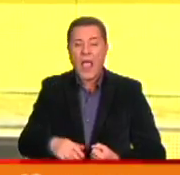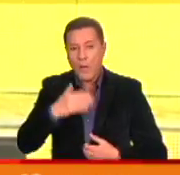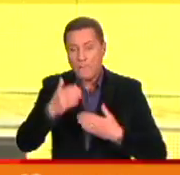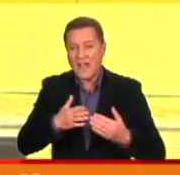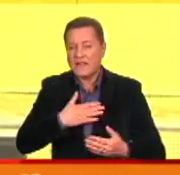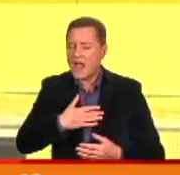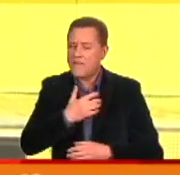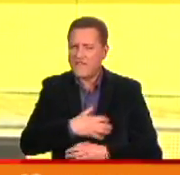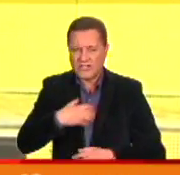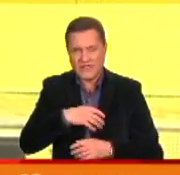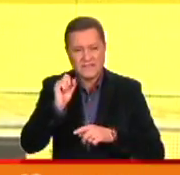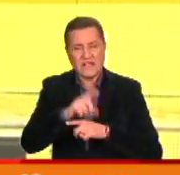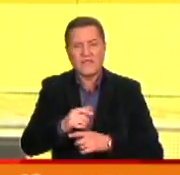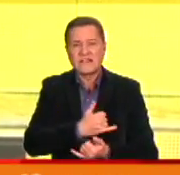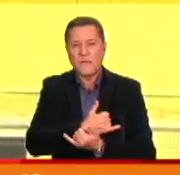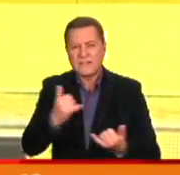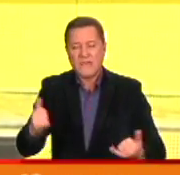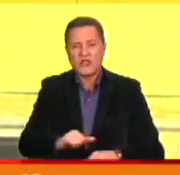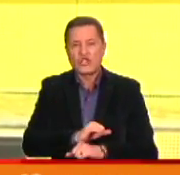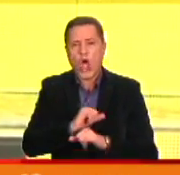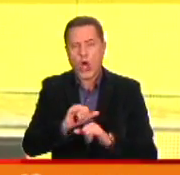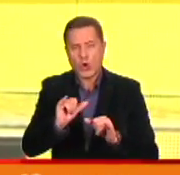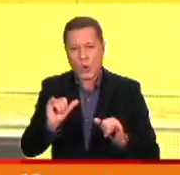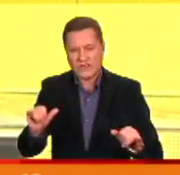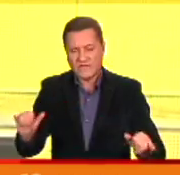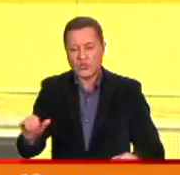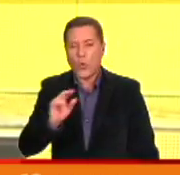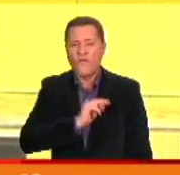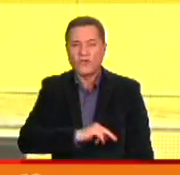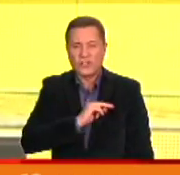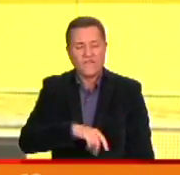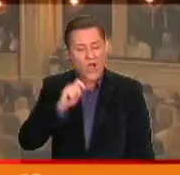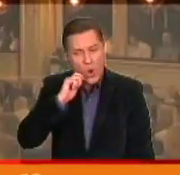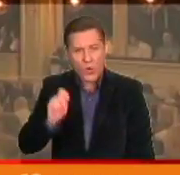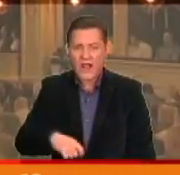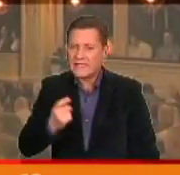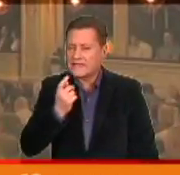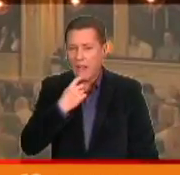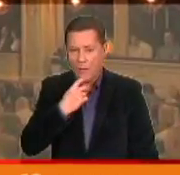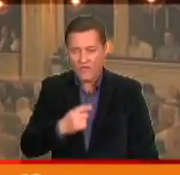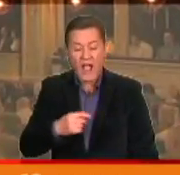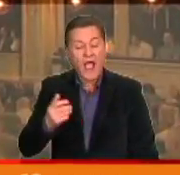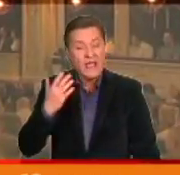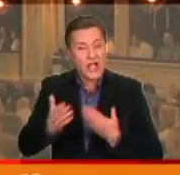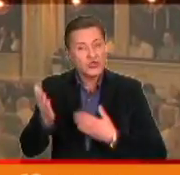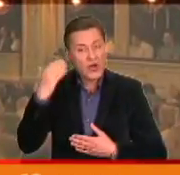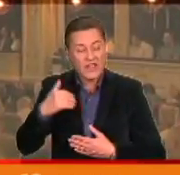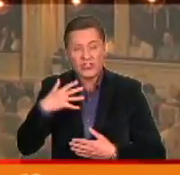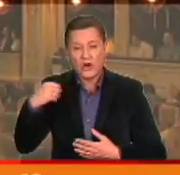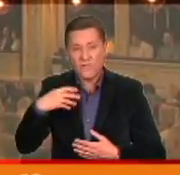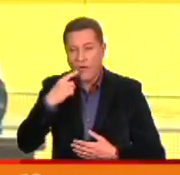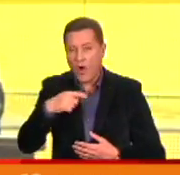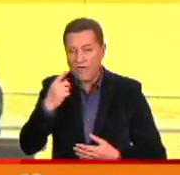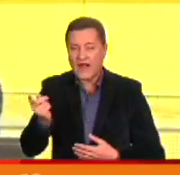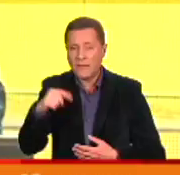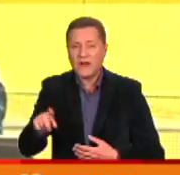надзвичайно важливе завдання забезпечення розвитку і функціонування української мови. Якщо раніше, в тому числі у Львові, ми говорили про